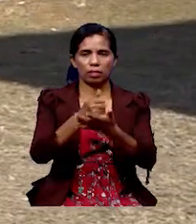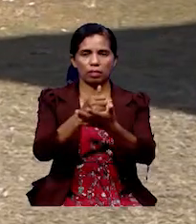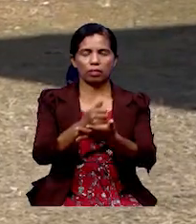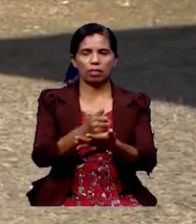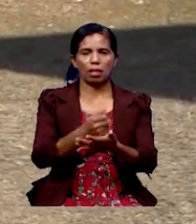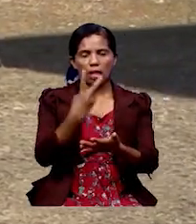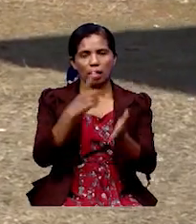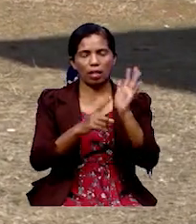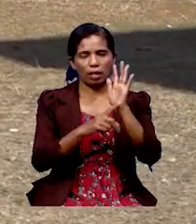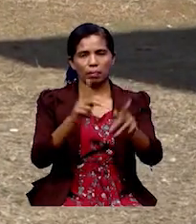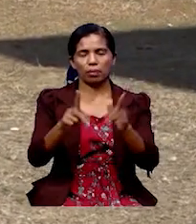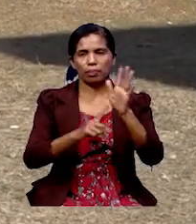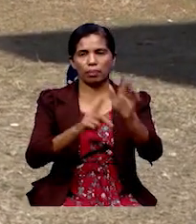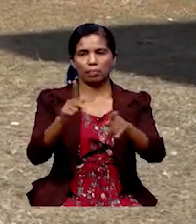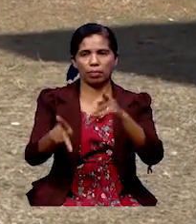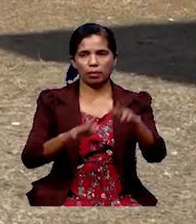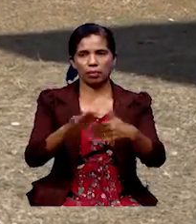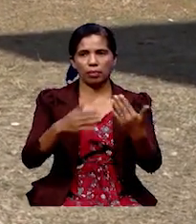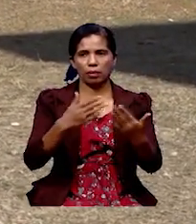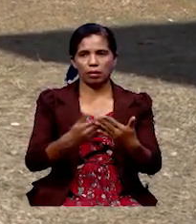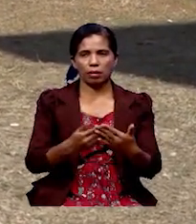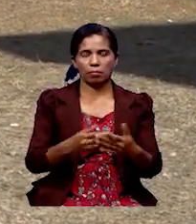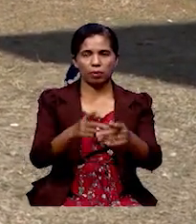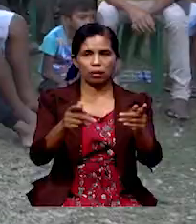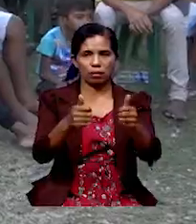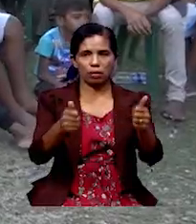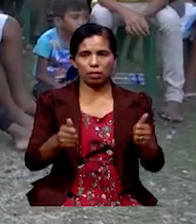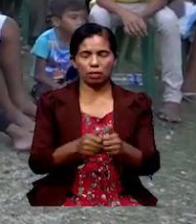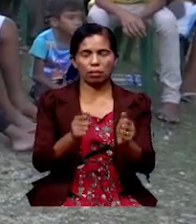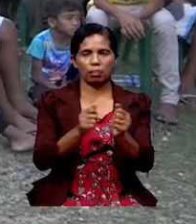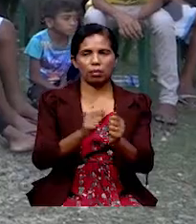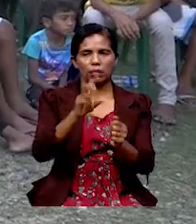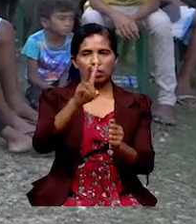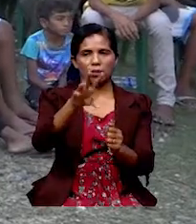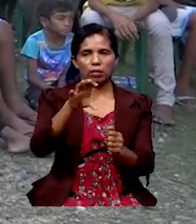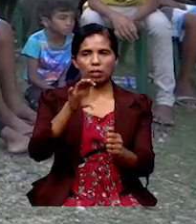komunidade. Total membru PSAT ia pos administrativo Metinaru, hamutuk atus rua resen